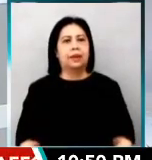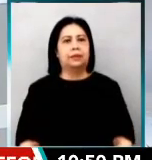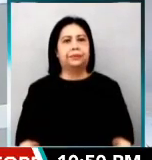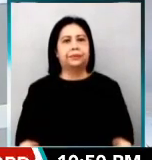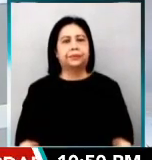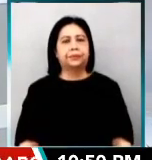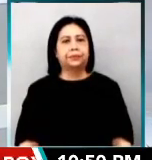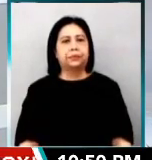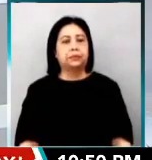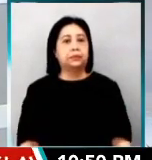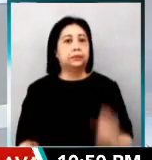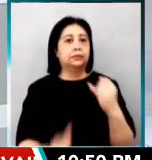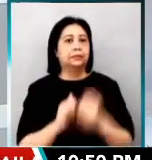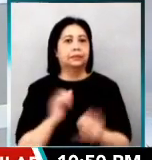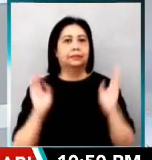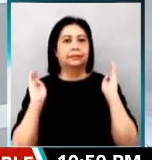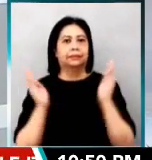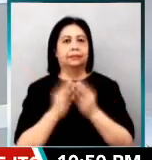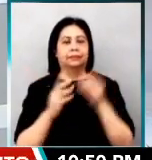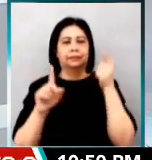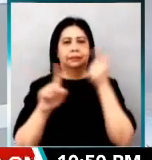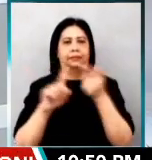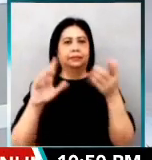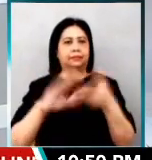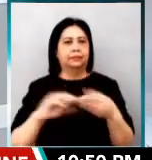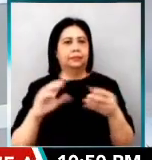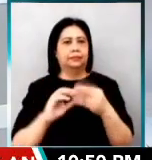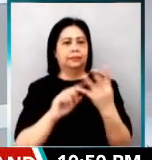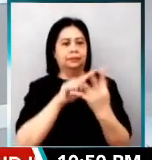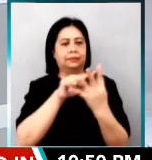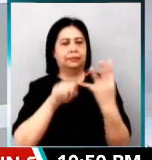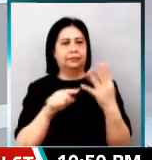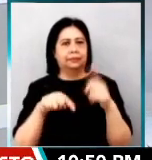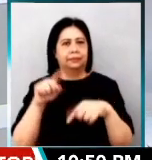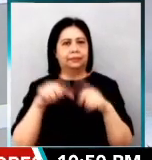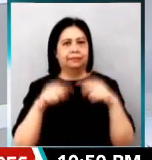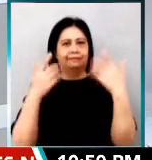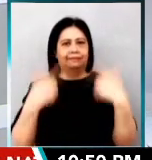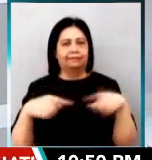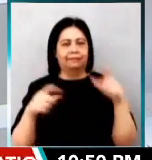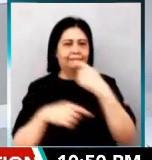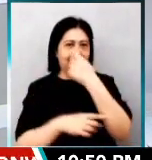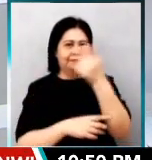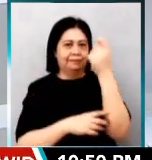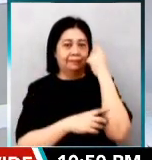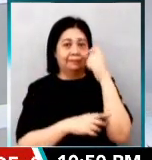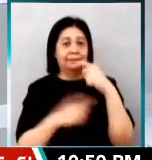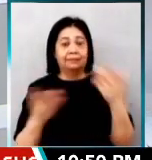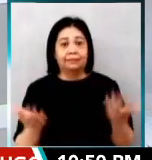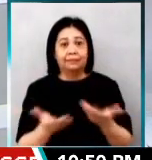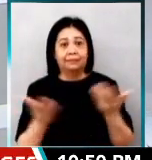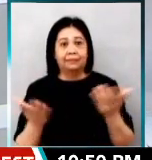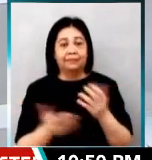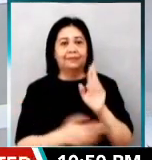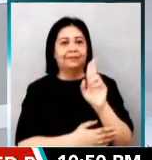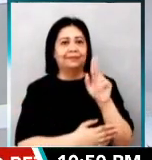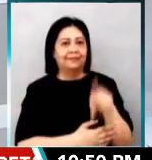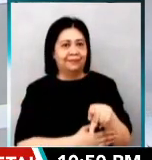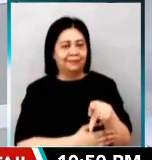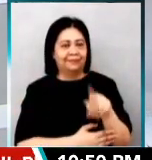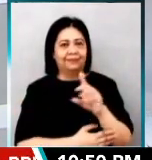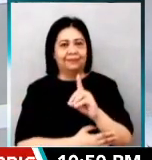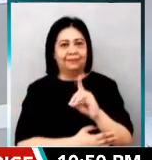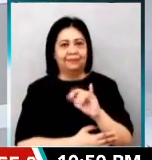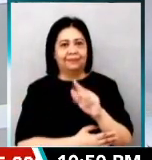ultimate barkada goals ang kwento ng apat na magkakaibigan na nagtapos ngayong taon sa University of the Philippines-Diliman. Lahat kasi